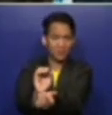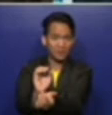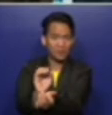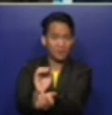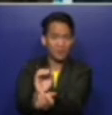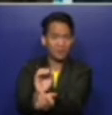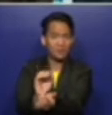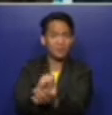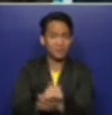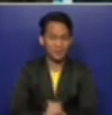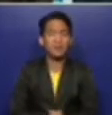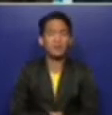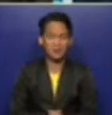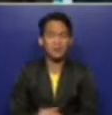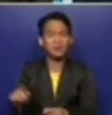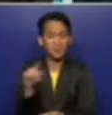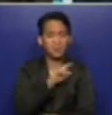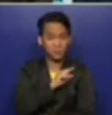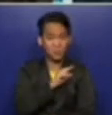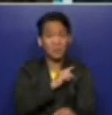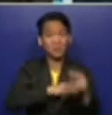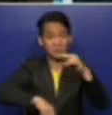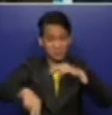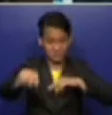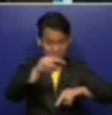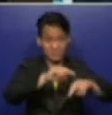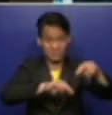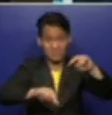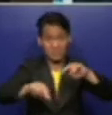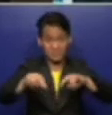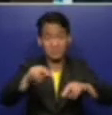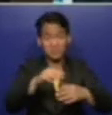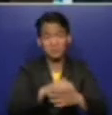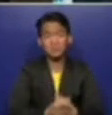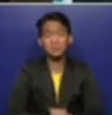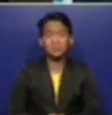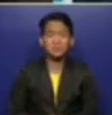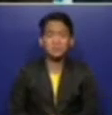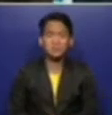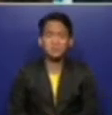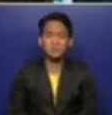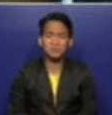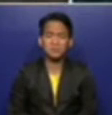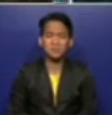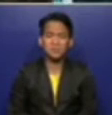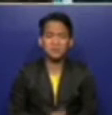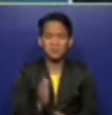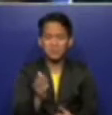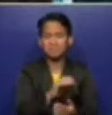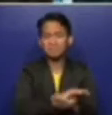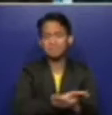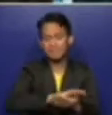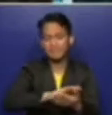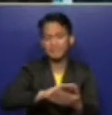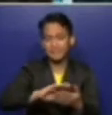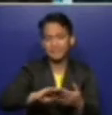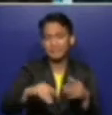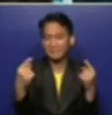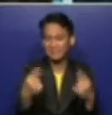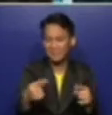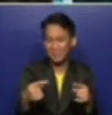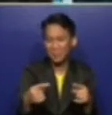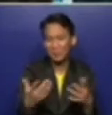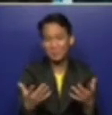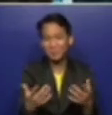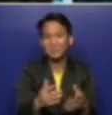มากก็จะเป็นเจ้าที่ตำรวจนะครับที่จะได้ดูแลอำนวยความสะดวกในการชุมนุมให้เป็นในความเรียบร้อยเรื่องของการจราจ